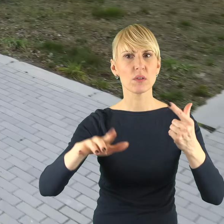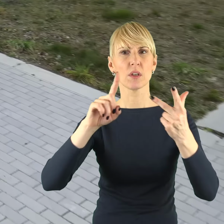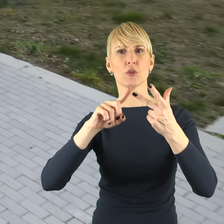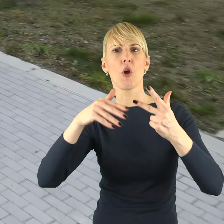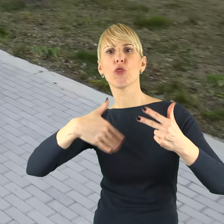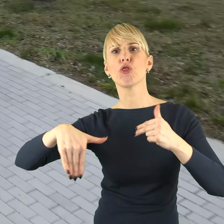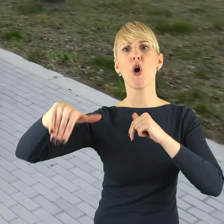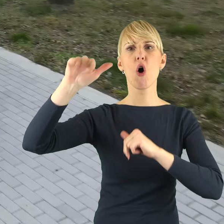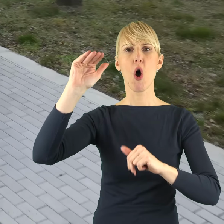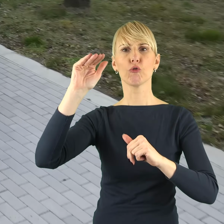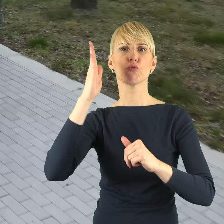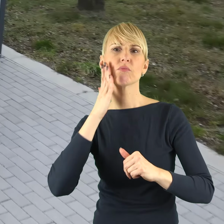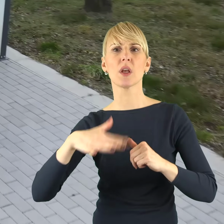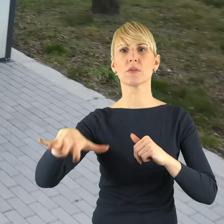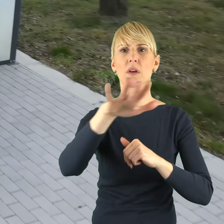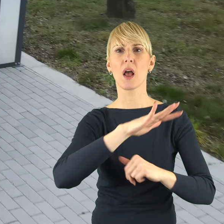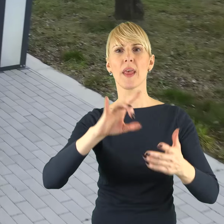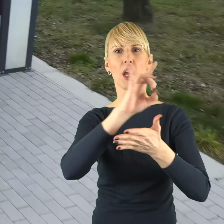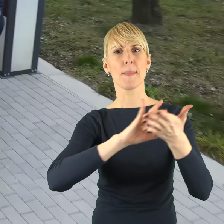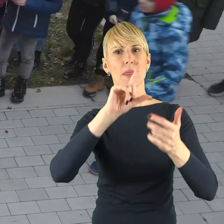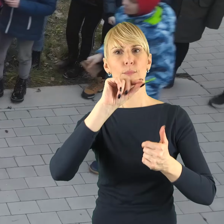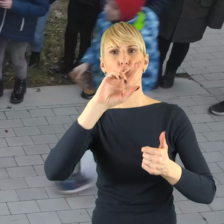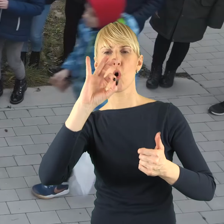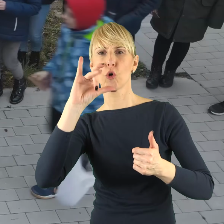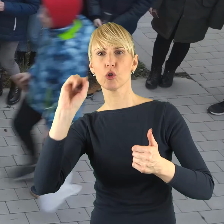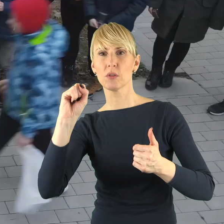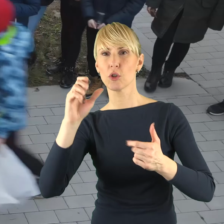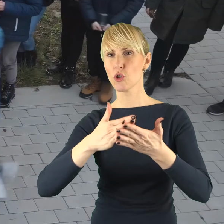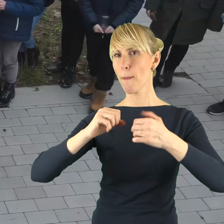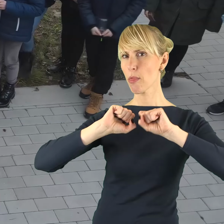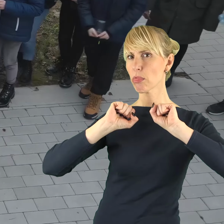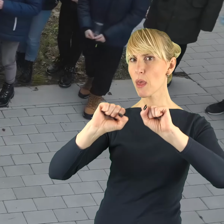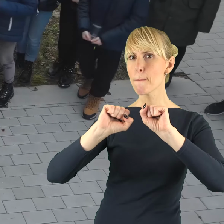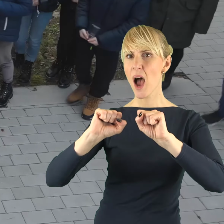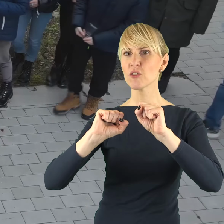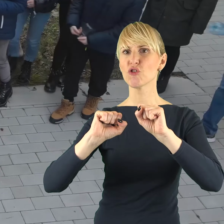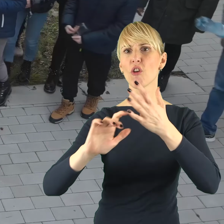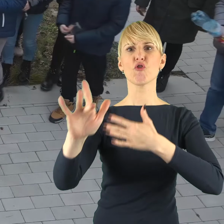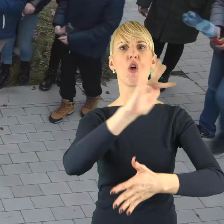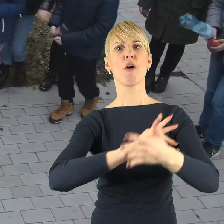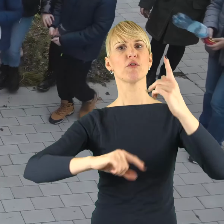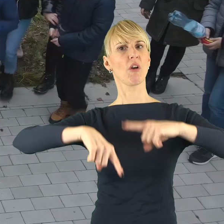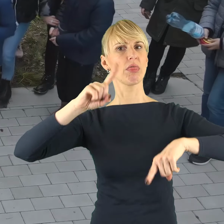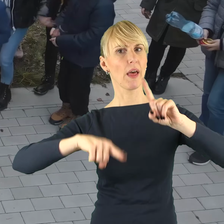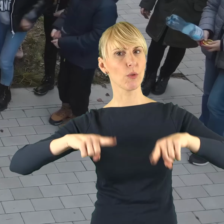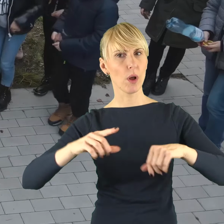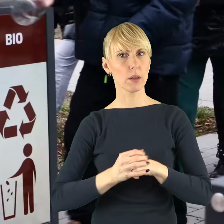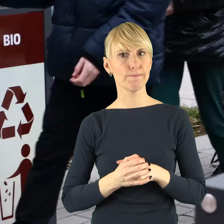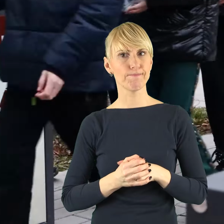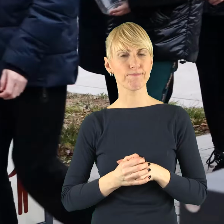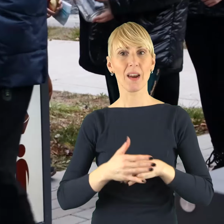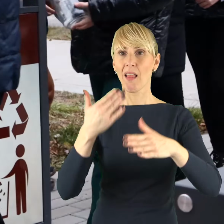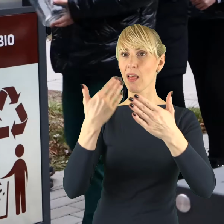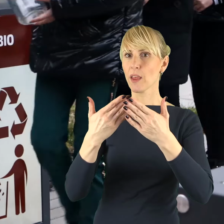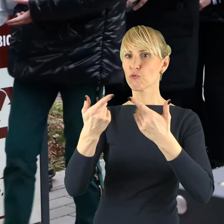młodzieży i dorosłych mieszkańców gminy Przygodzice w aspekcie dbania o środowisko naturalne. To